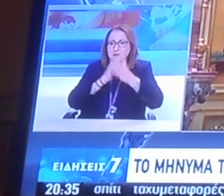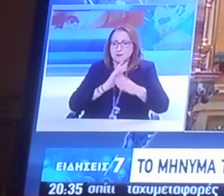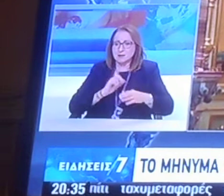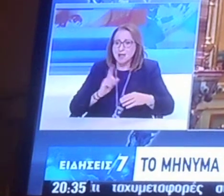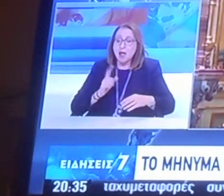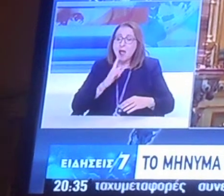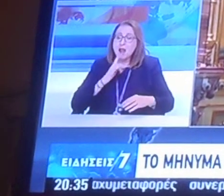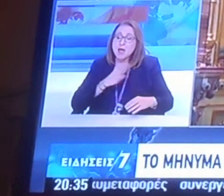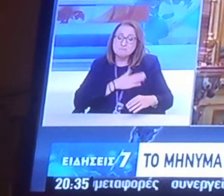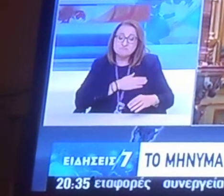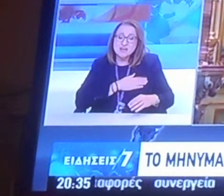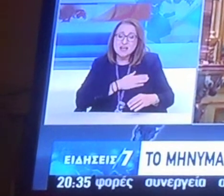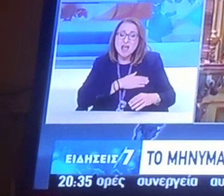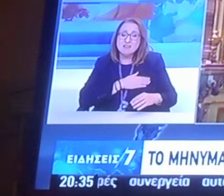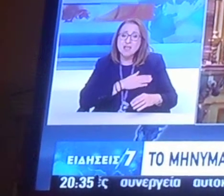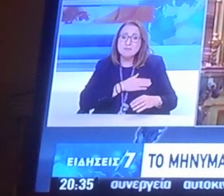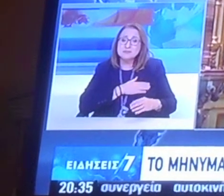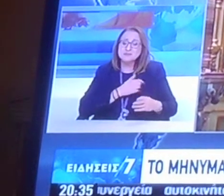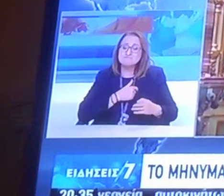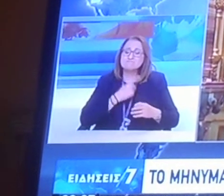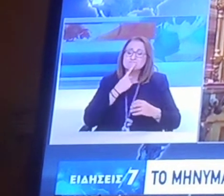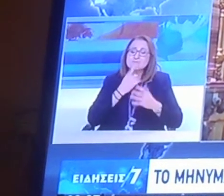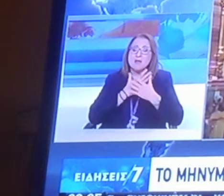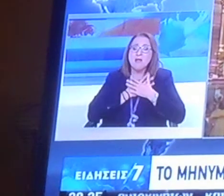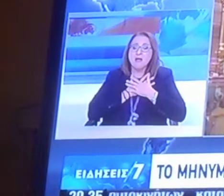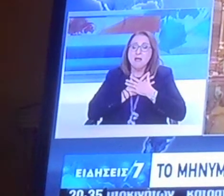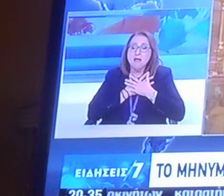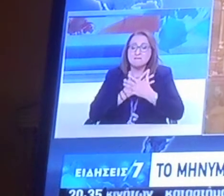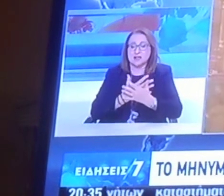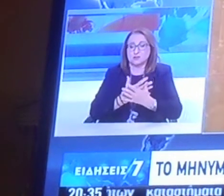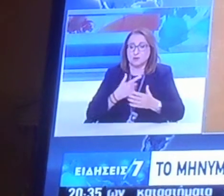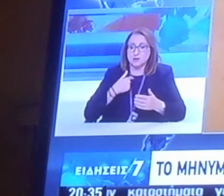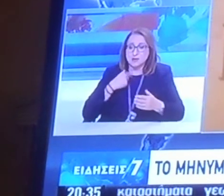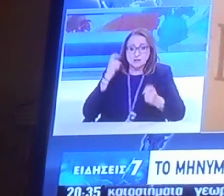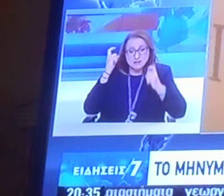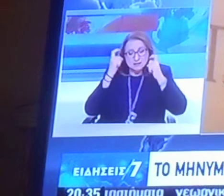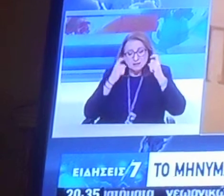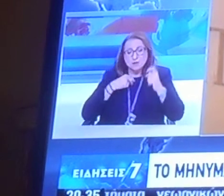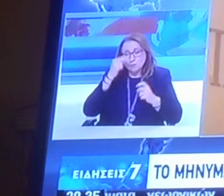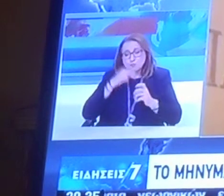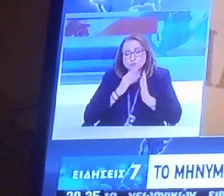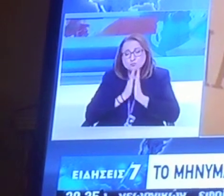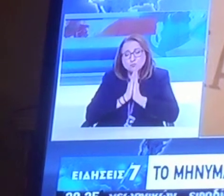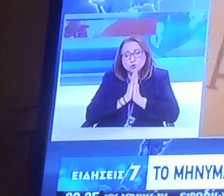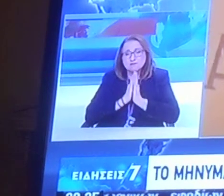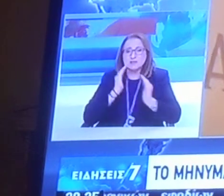την καρδιά μας. Η σκέψη μας και οι προσευχές μας είναι κοντά σας.